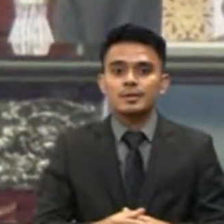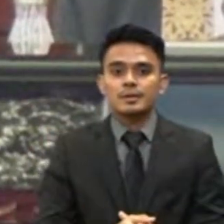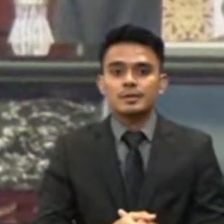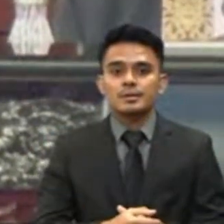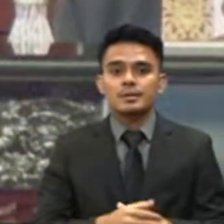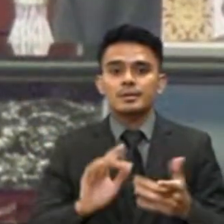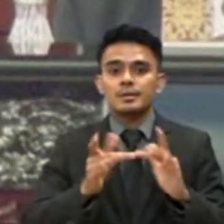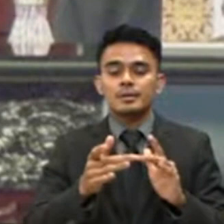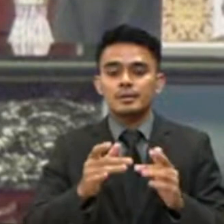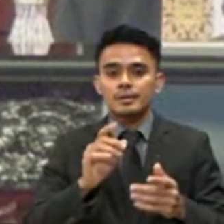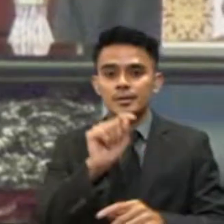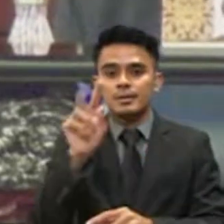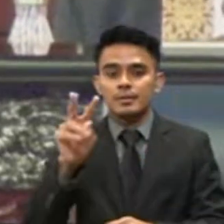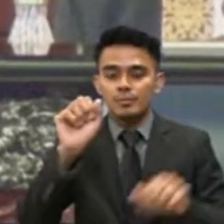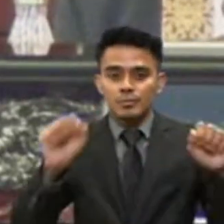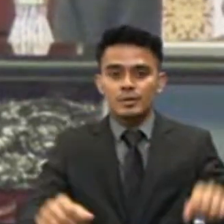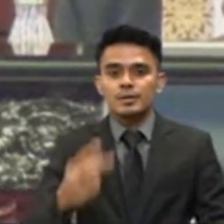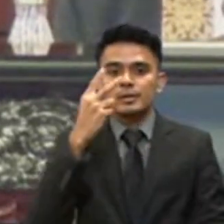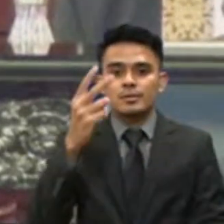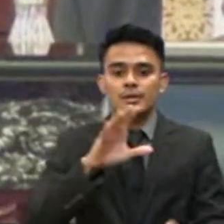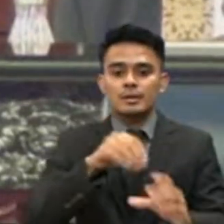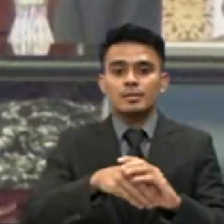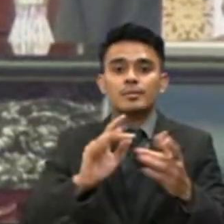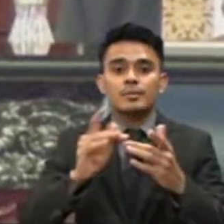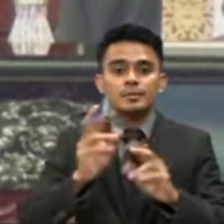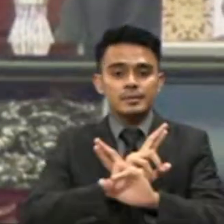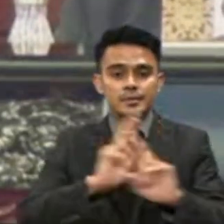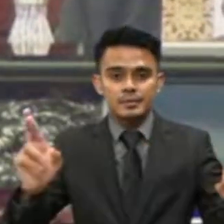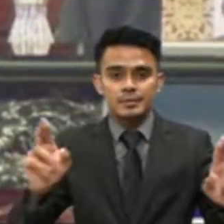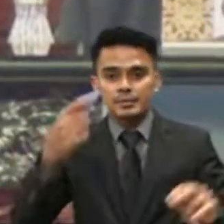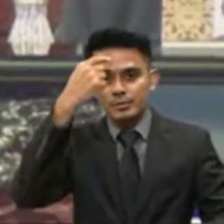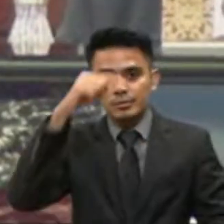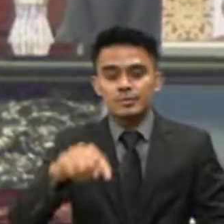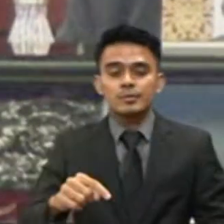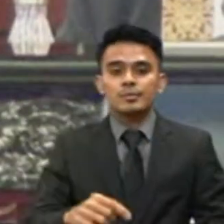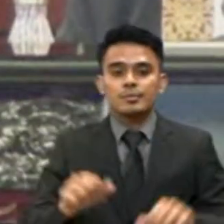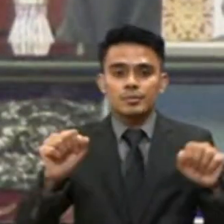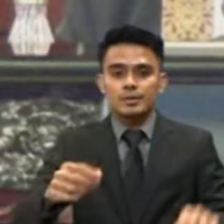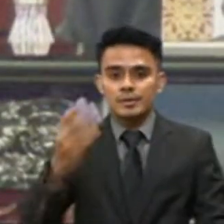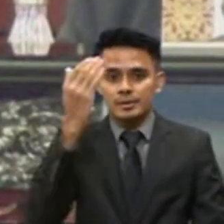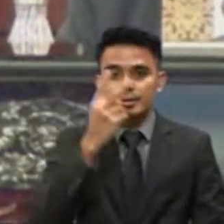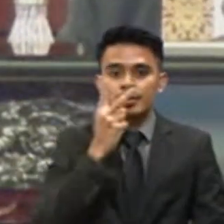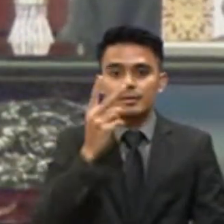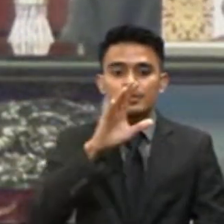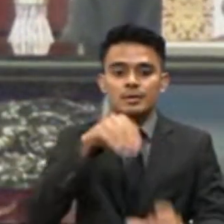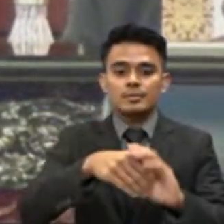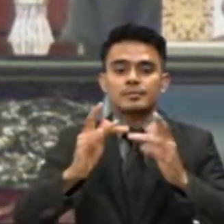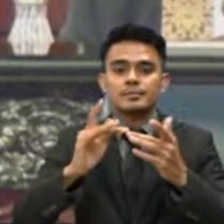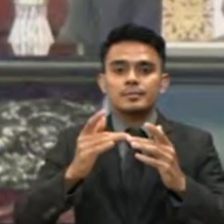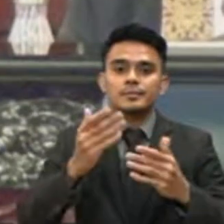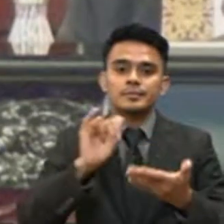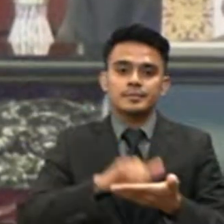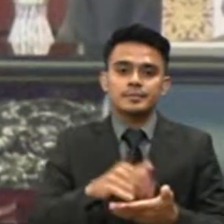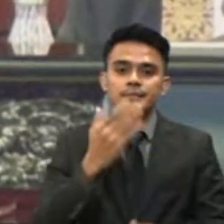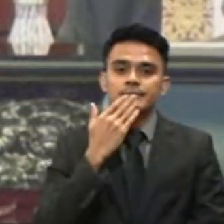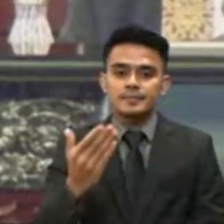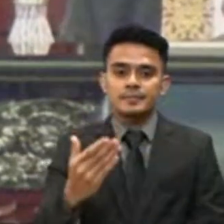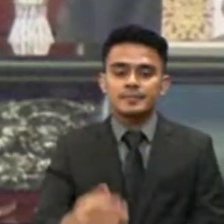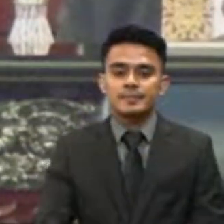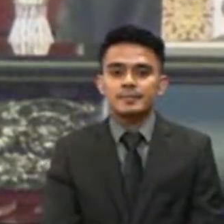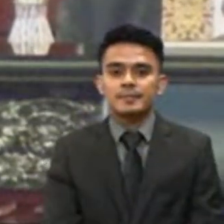memberi kendaraan itu juga menyebabkan hutang isi rumah walaupun hutang mereka itu